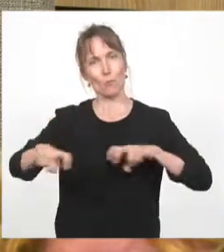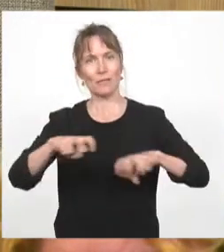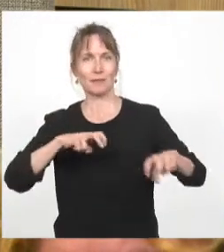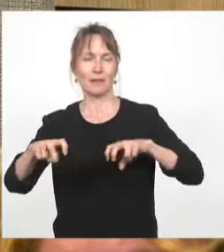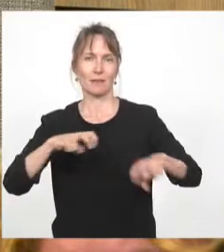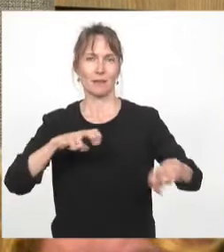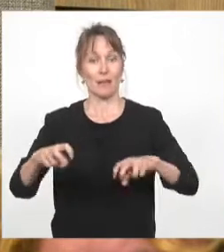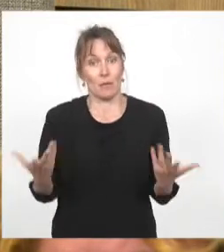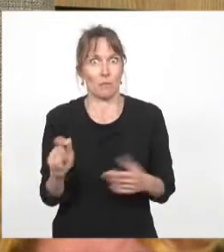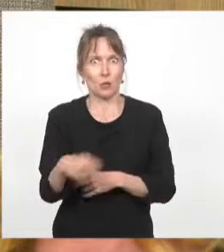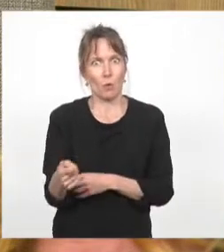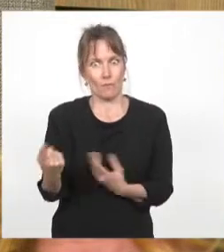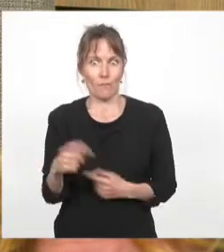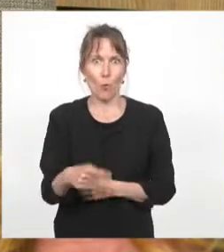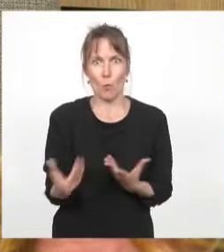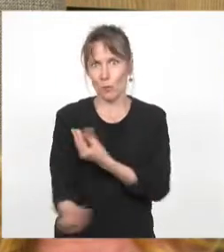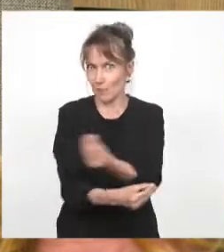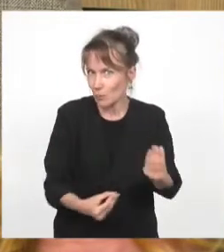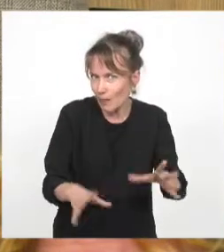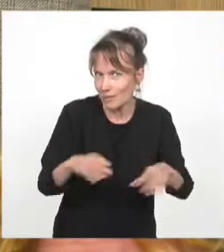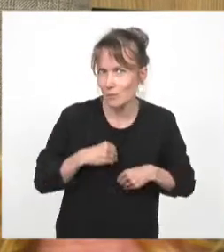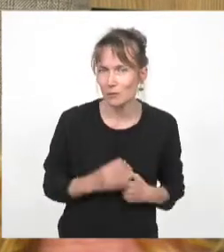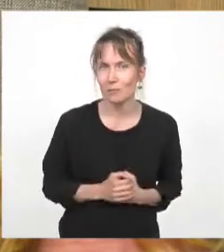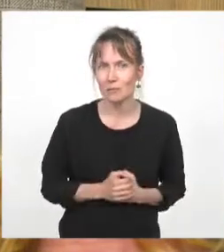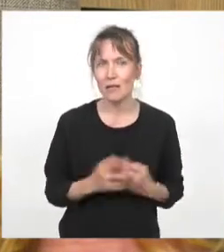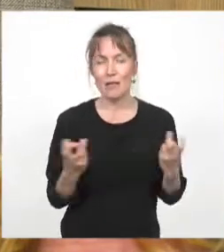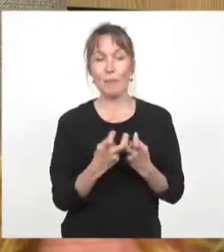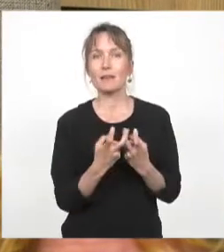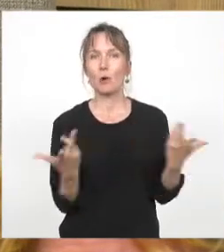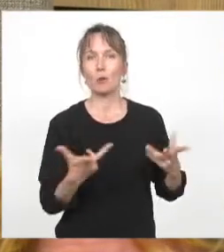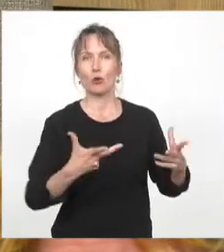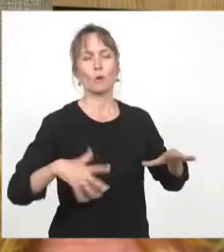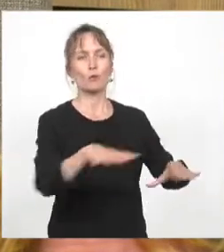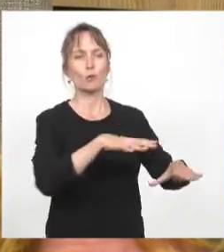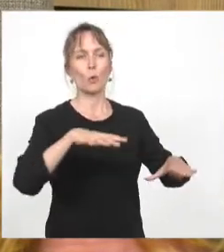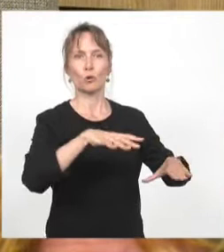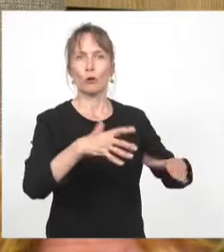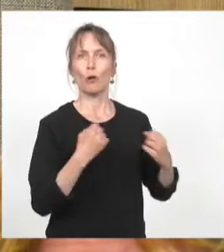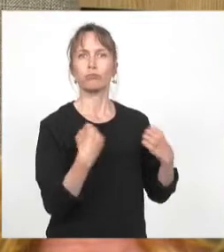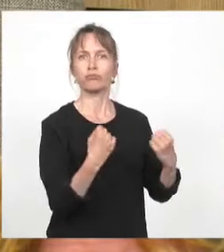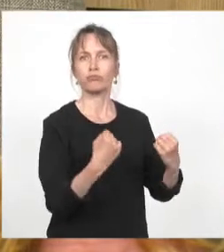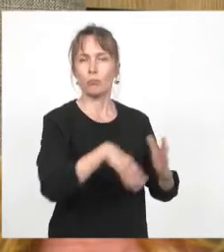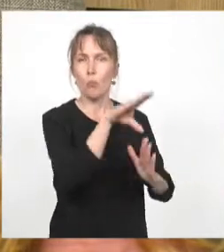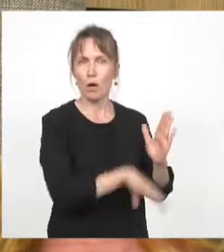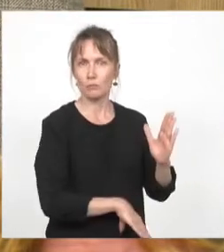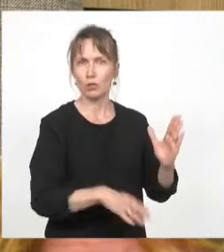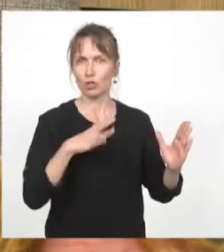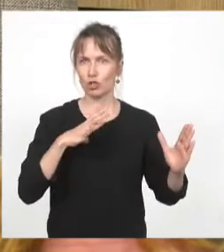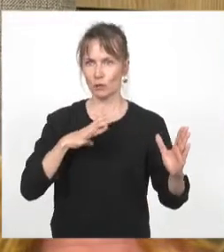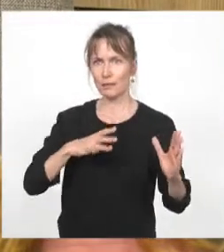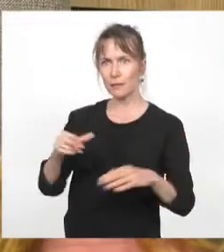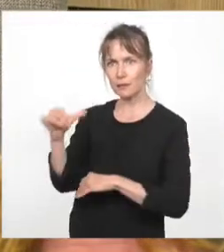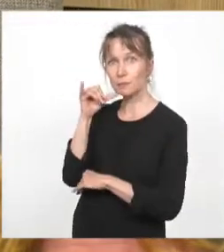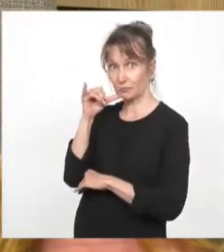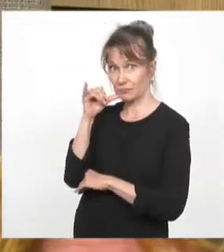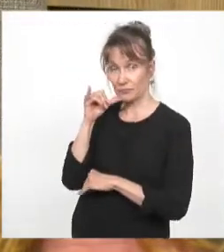par toutes et tous. Parmi ces outils, les zones à trafic limité, telles qu'elles existent déjà dans plusieurs villes italiennes, la réduction du nombre de places de parking et la mise